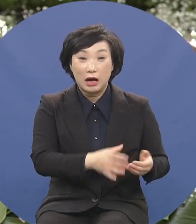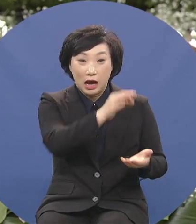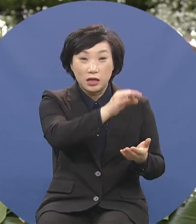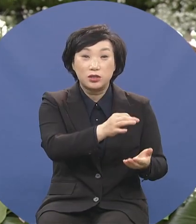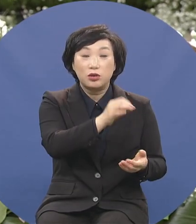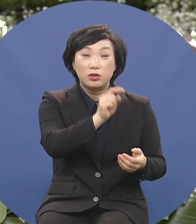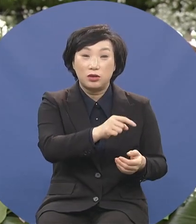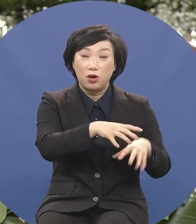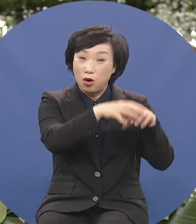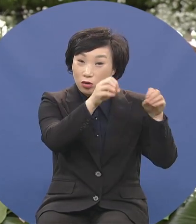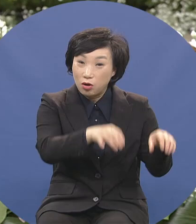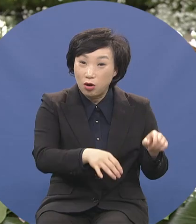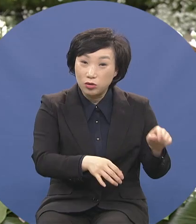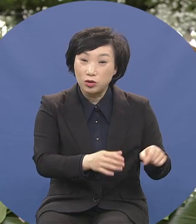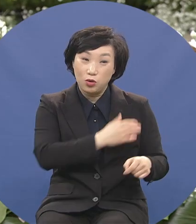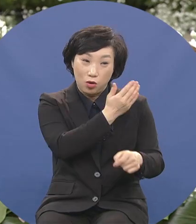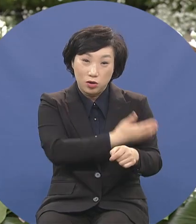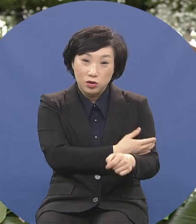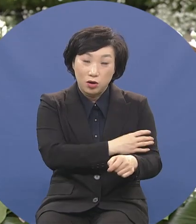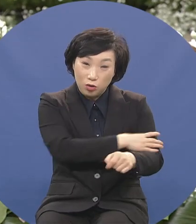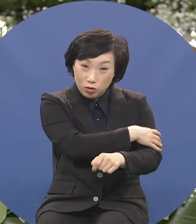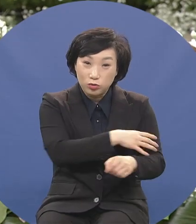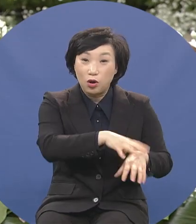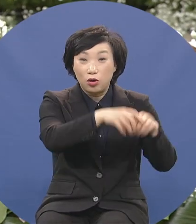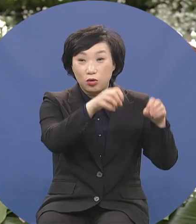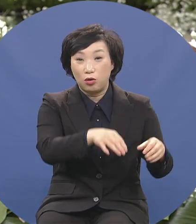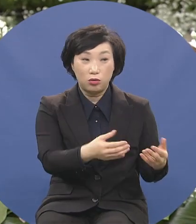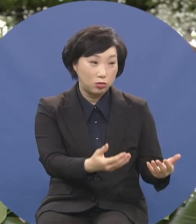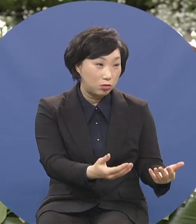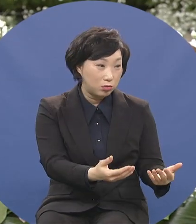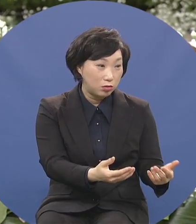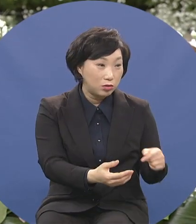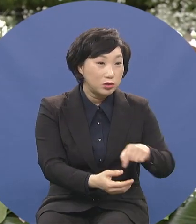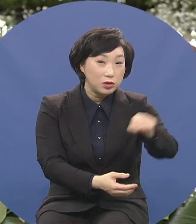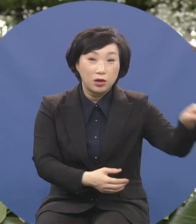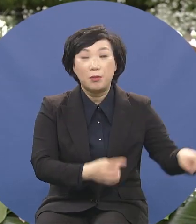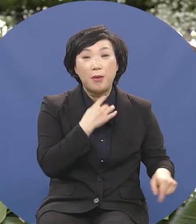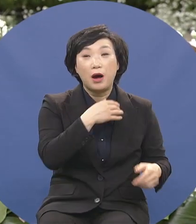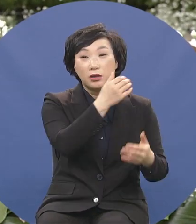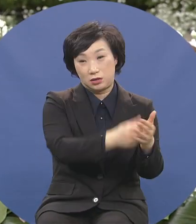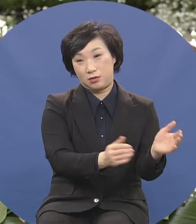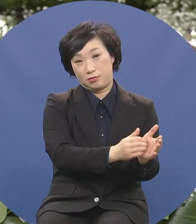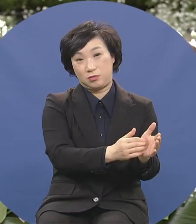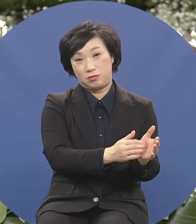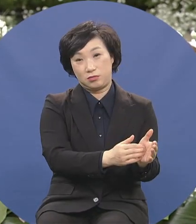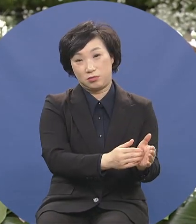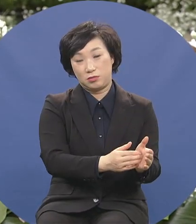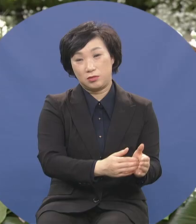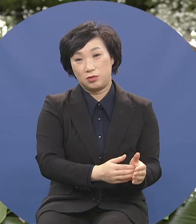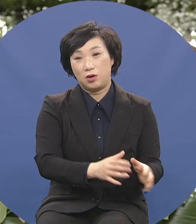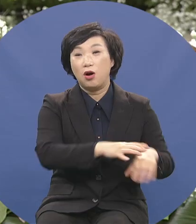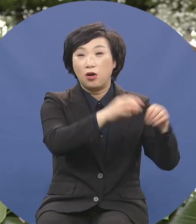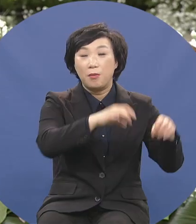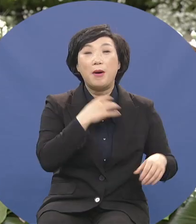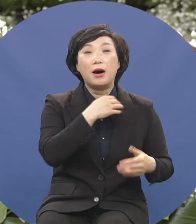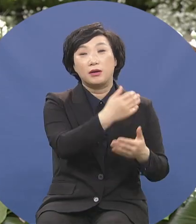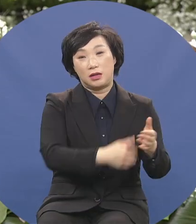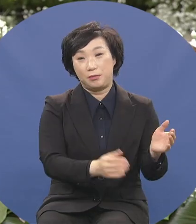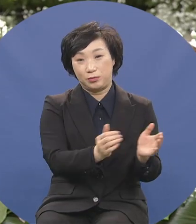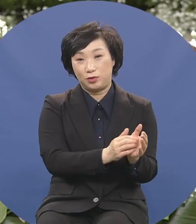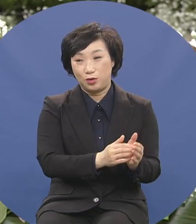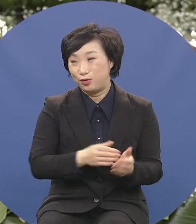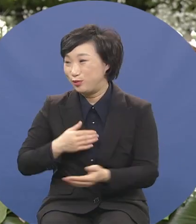돈도 허상, 권력도 허상, 그것만 남기고 갑니다. 사랑하는 여러분,